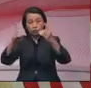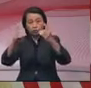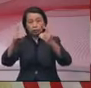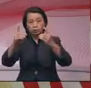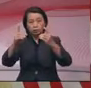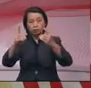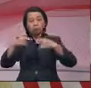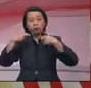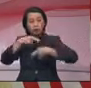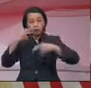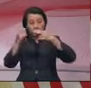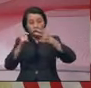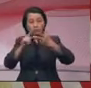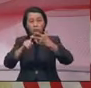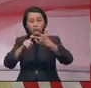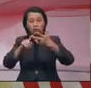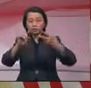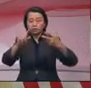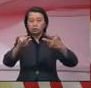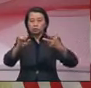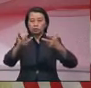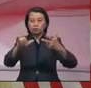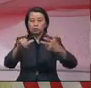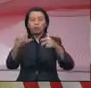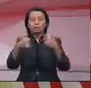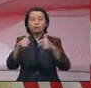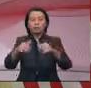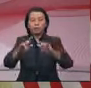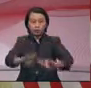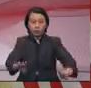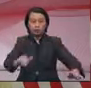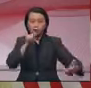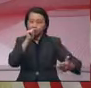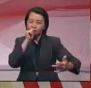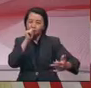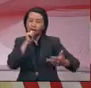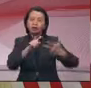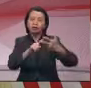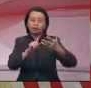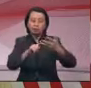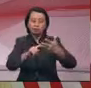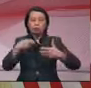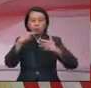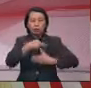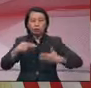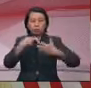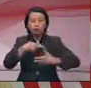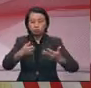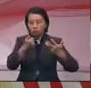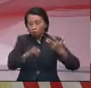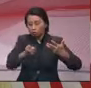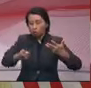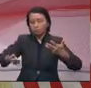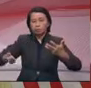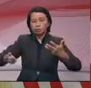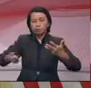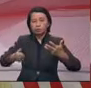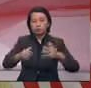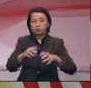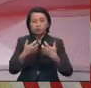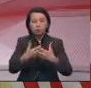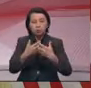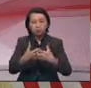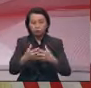edutainment, gym permainan kanak-kanak, hiburan permainan berasaskan peralatan,